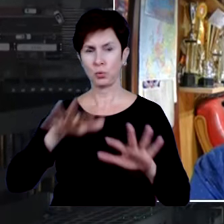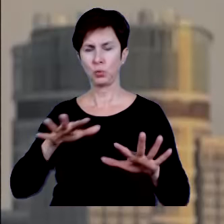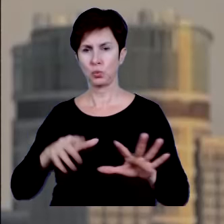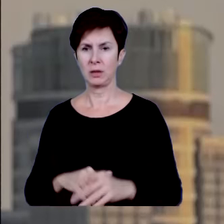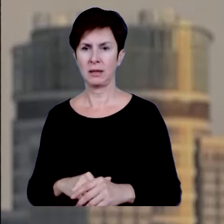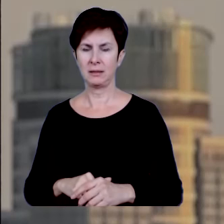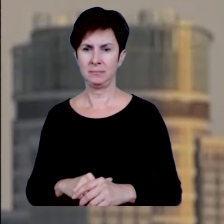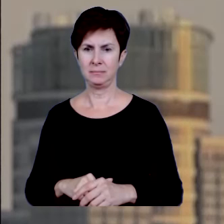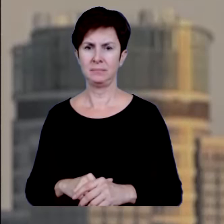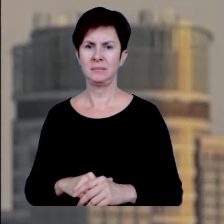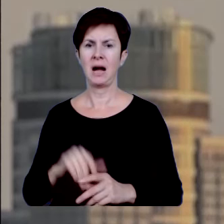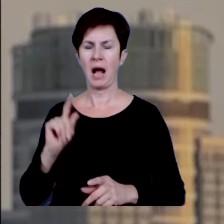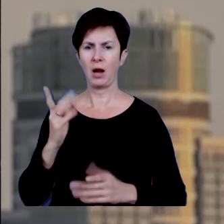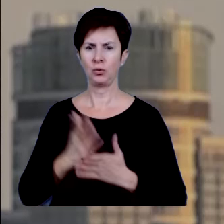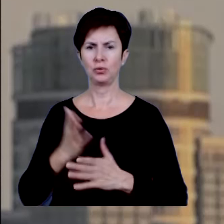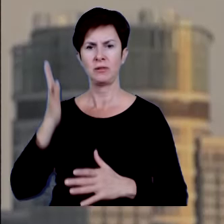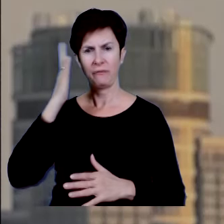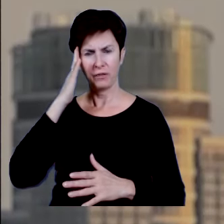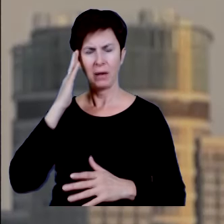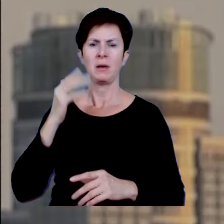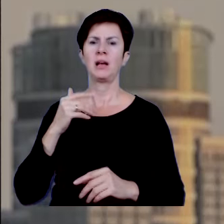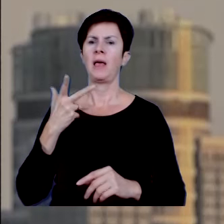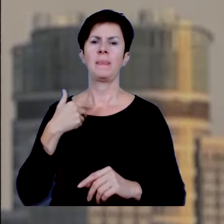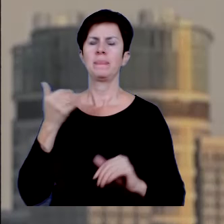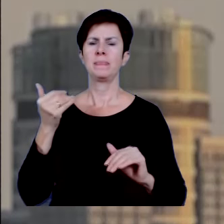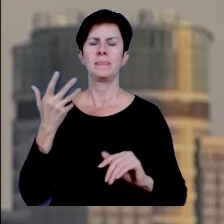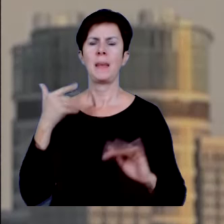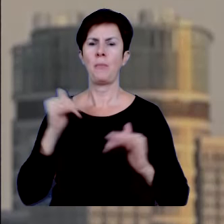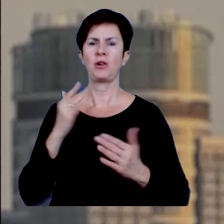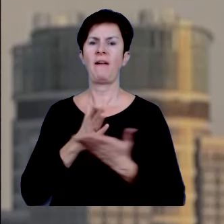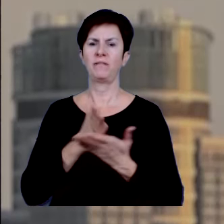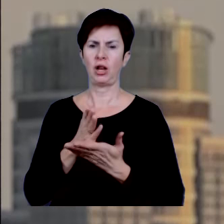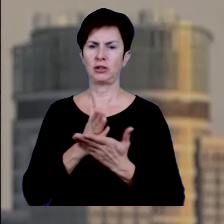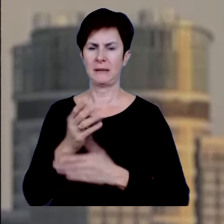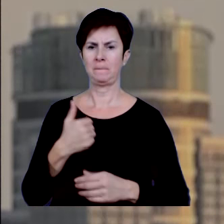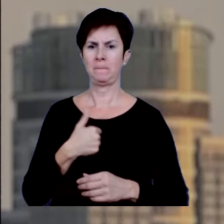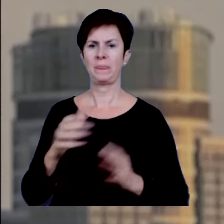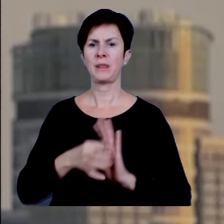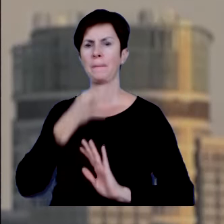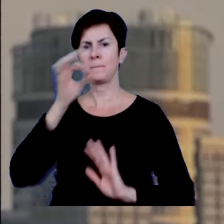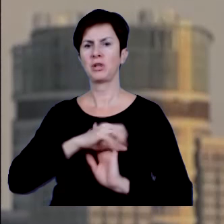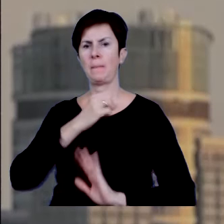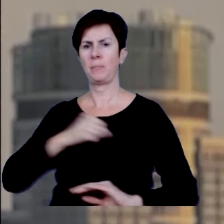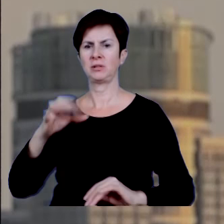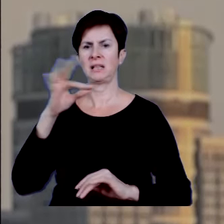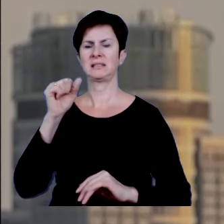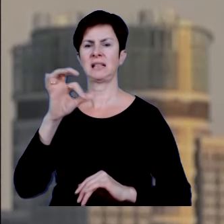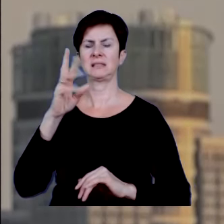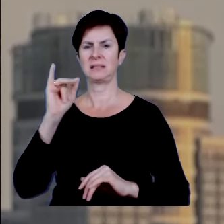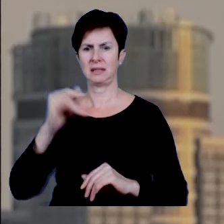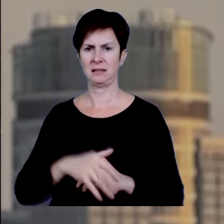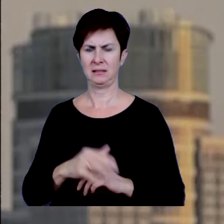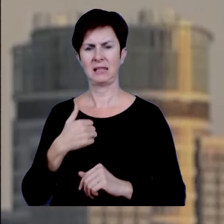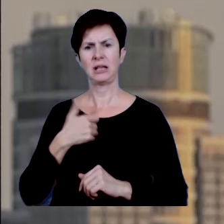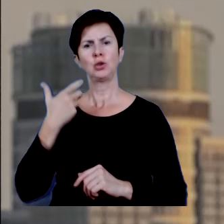mnie jednego, żeby mu przede wszystkim nie wierzyć. Tak? Ale ja bym chciał do pana posła Soski też się zwrócić. No, w zasadzie, słuchając tego, co pan przed